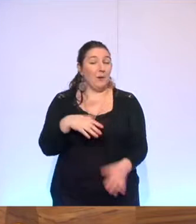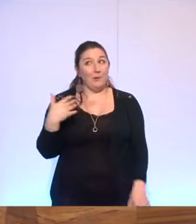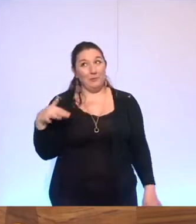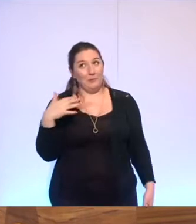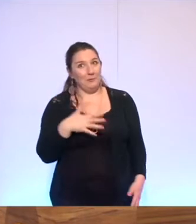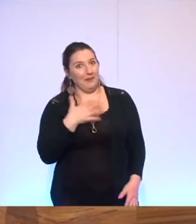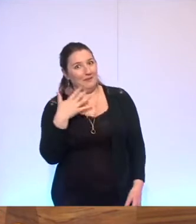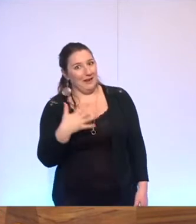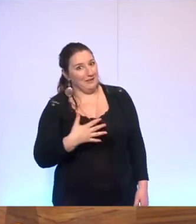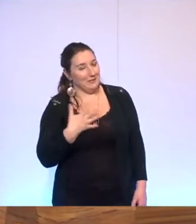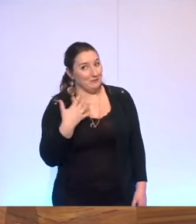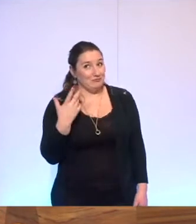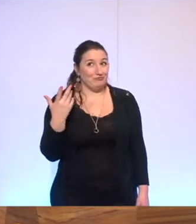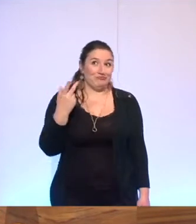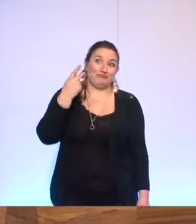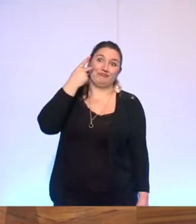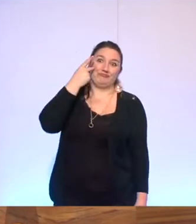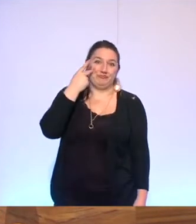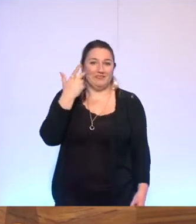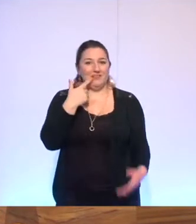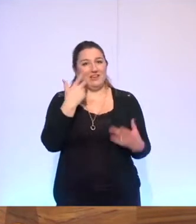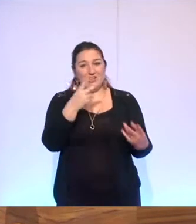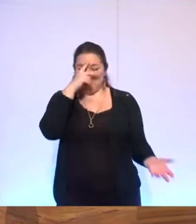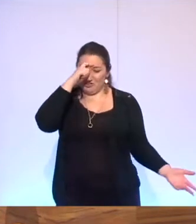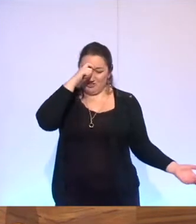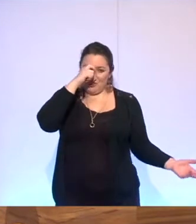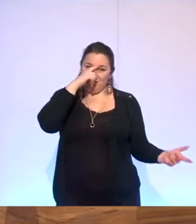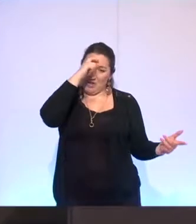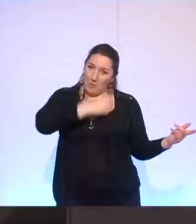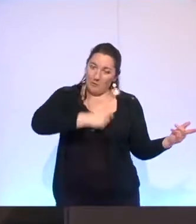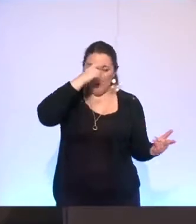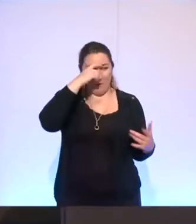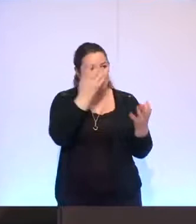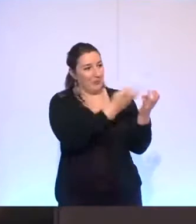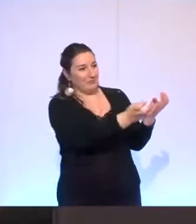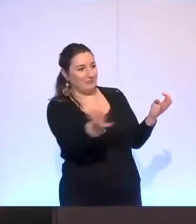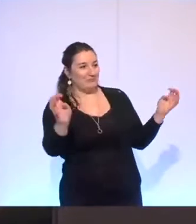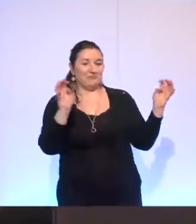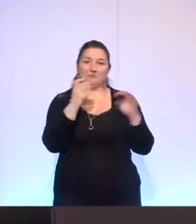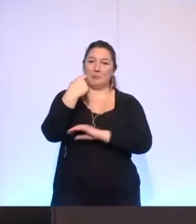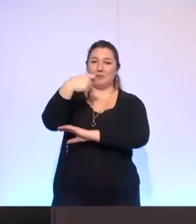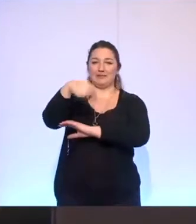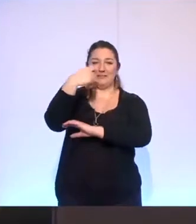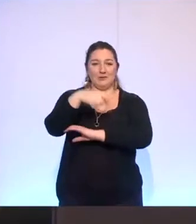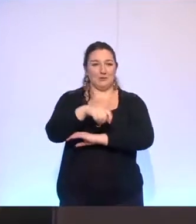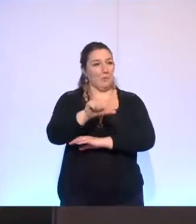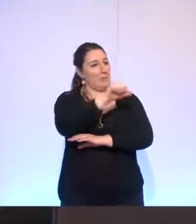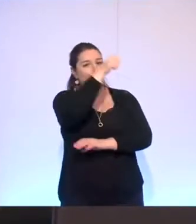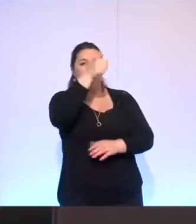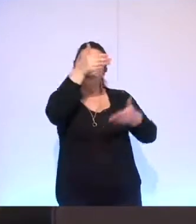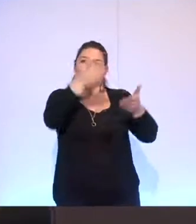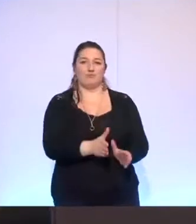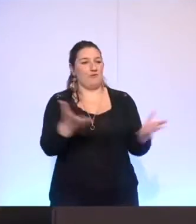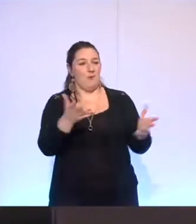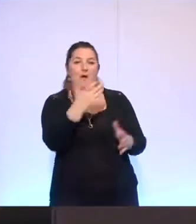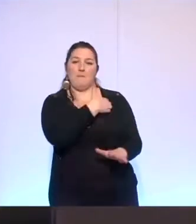qu'il me vaut d'avoir le grand honneur de présider ce conseil municipal d'installation, qui qui va exécuter son premier acte, élire le maire